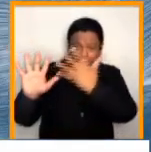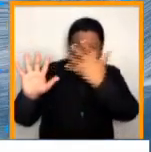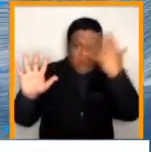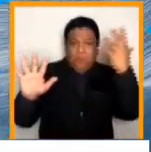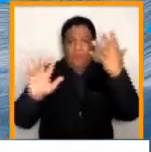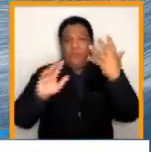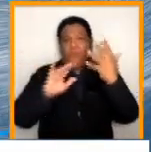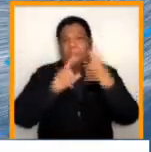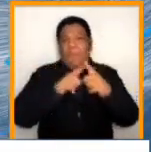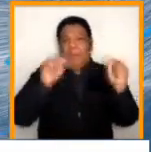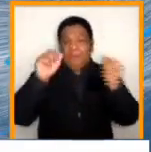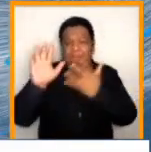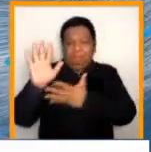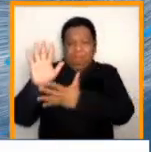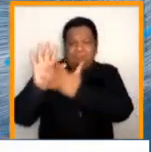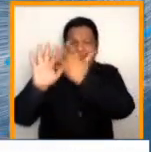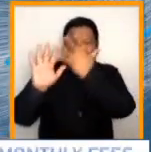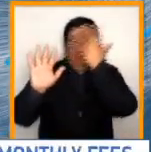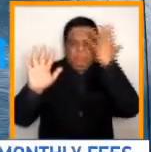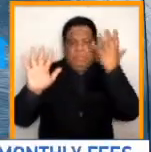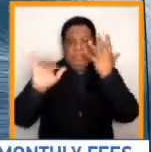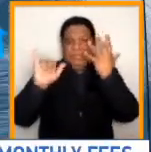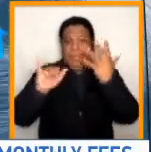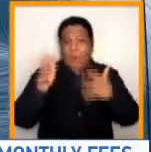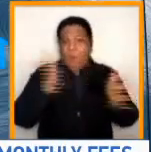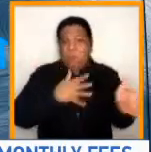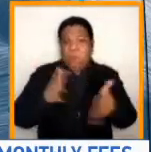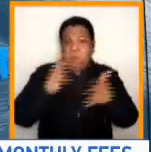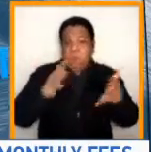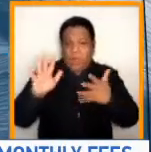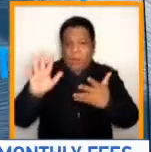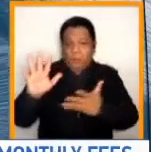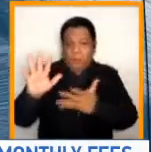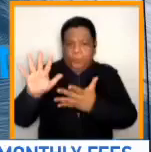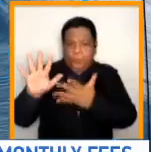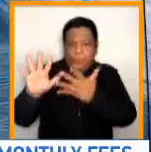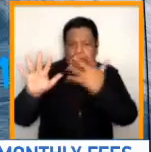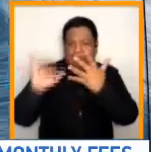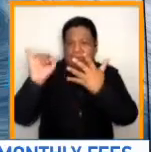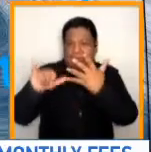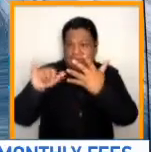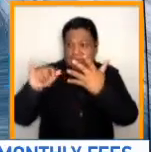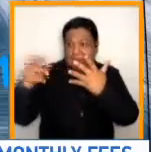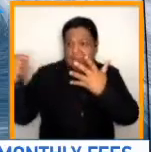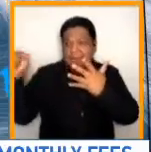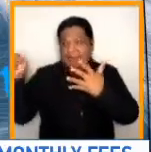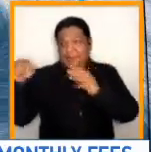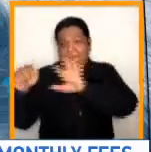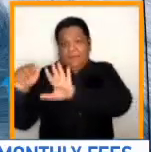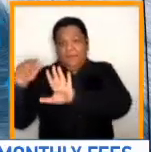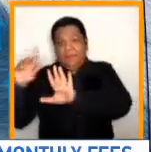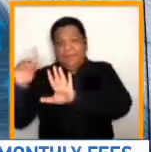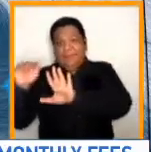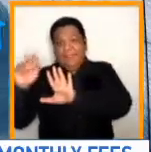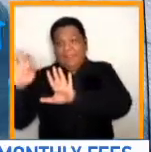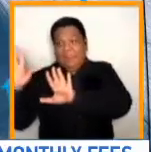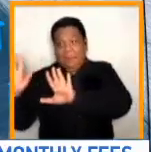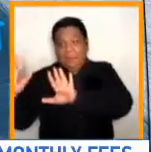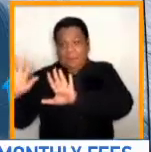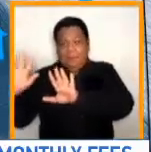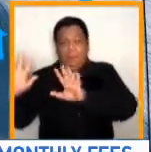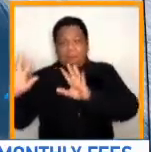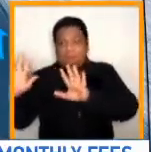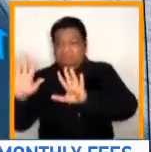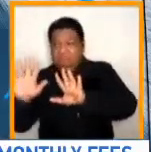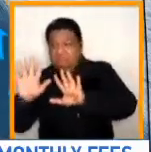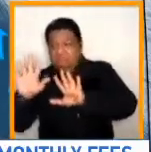yung magiging hangin na mag-i-steer. Yan yung magtitimon dito sa bagyo. Parang imbis na pumunta ng